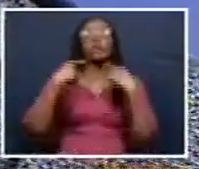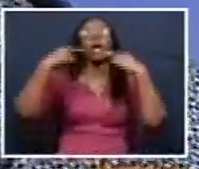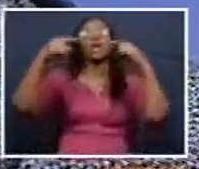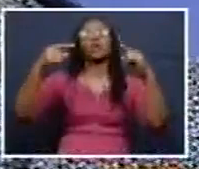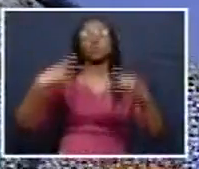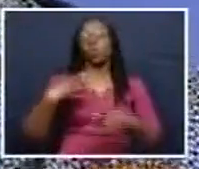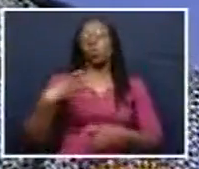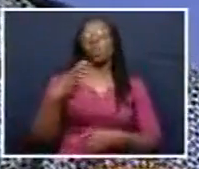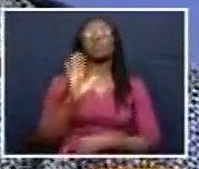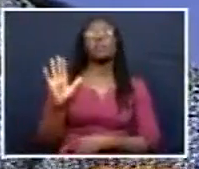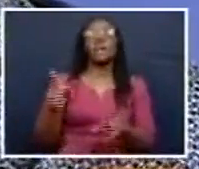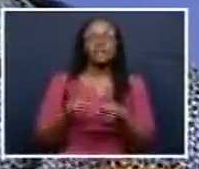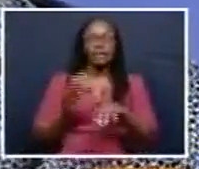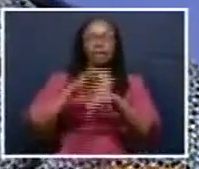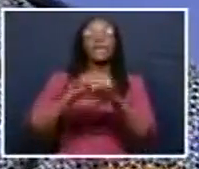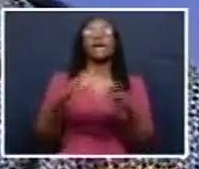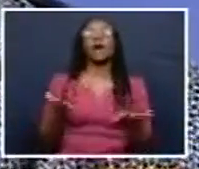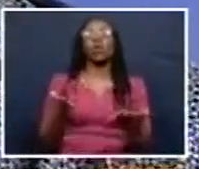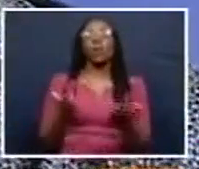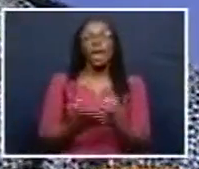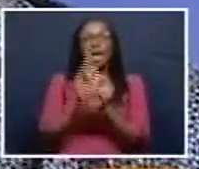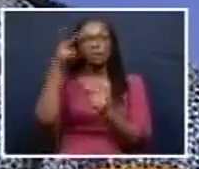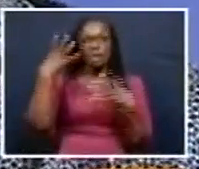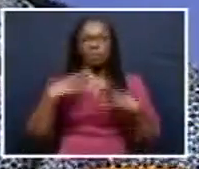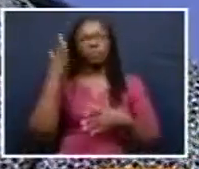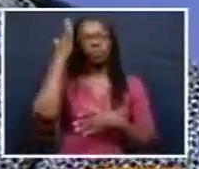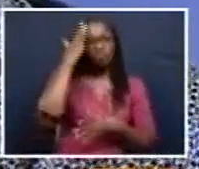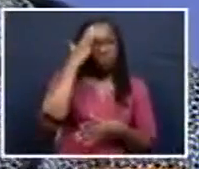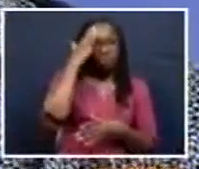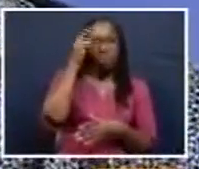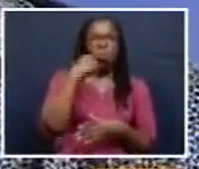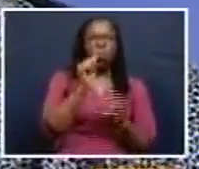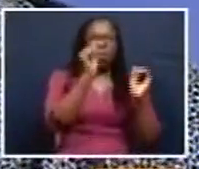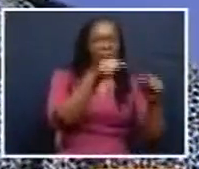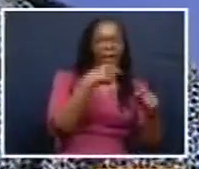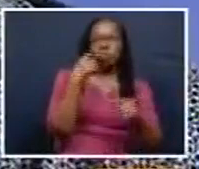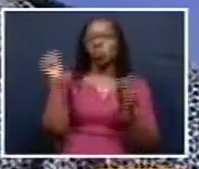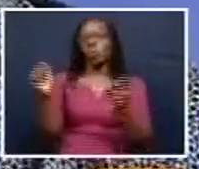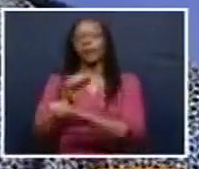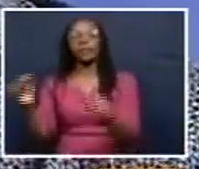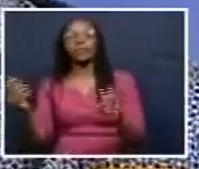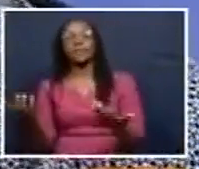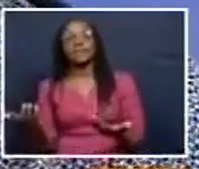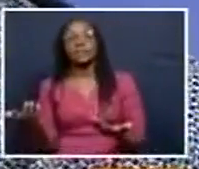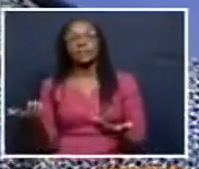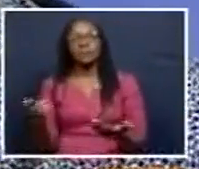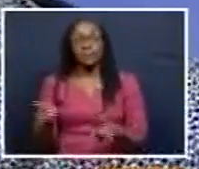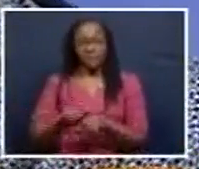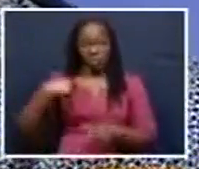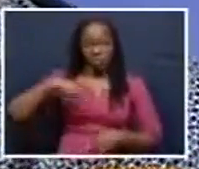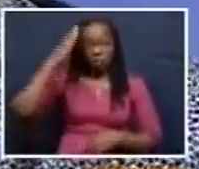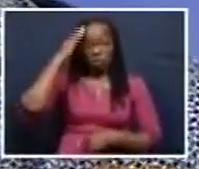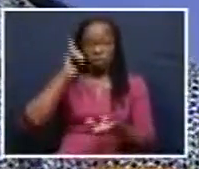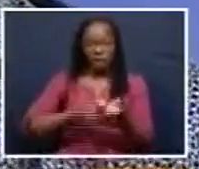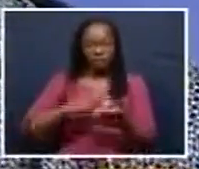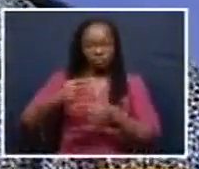vile walipata hiyo mali naam ndio wa Kenya wajue nani hawezi hiyo hiyo test ndio tujue nani sasa akienda